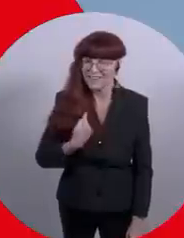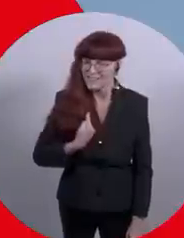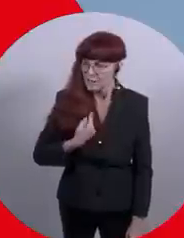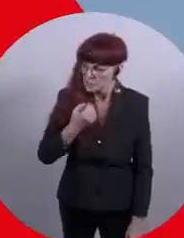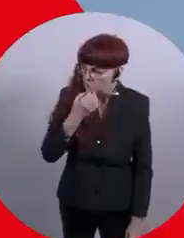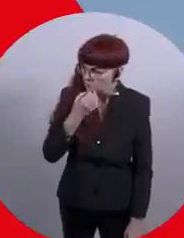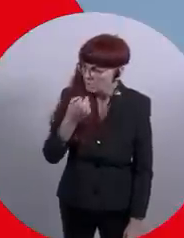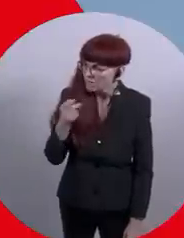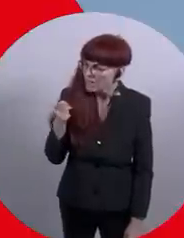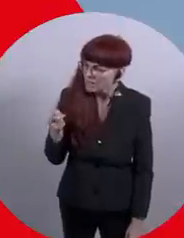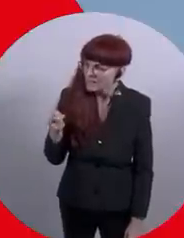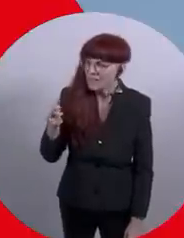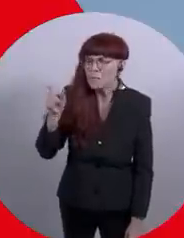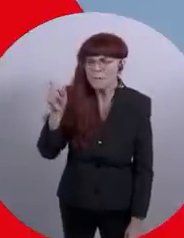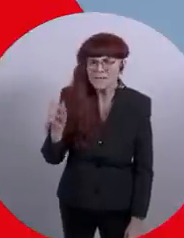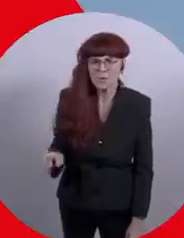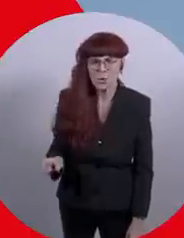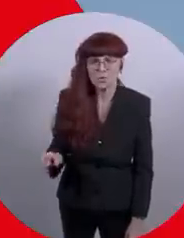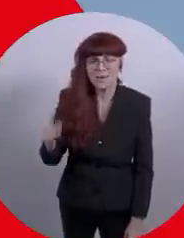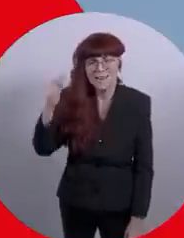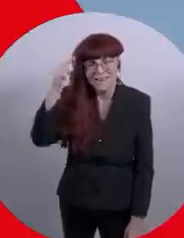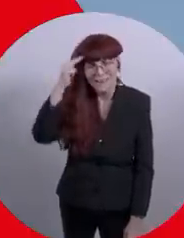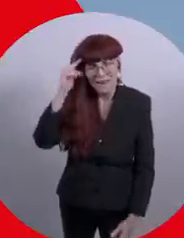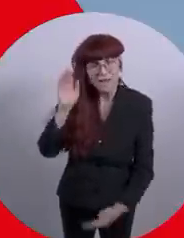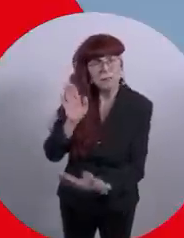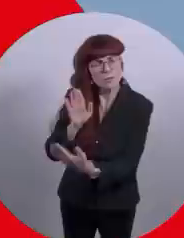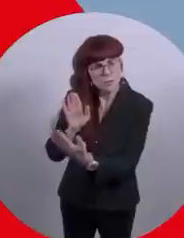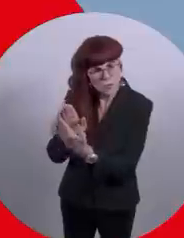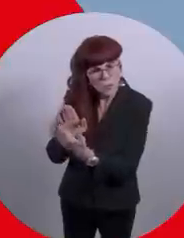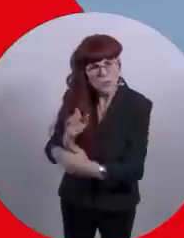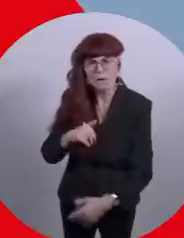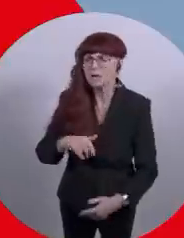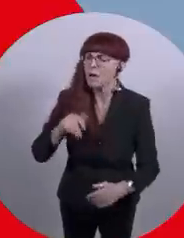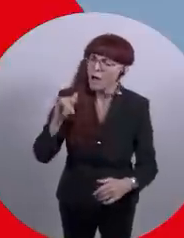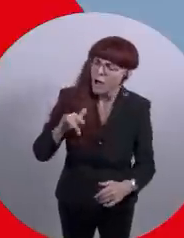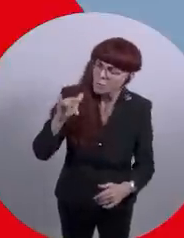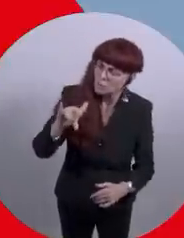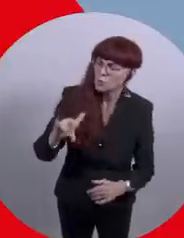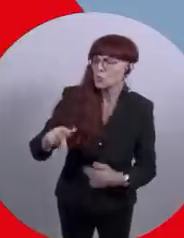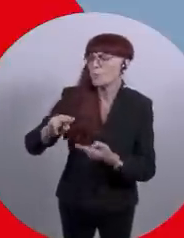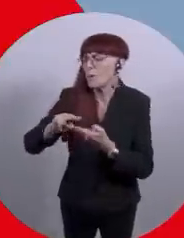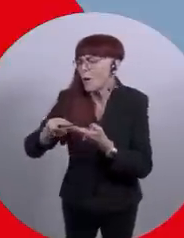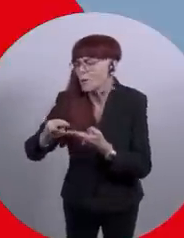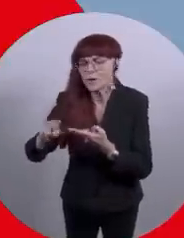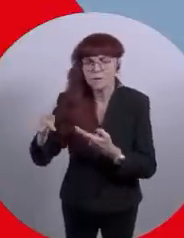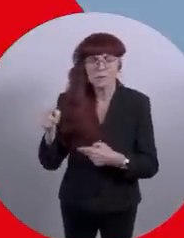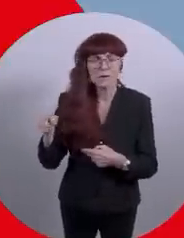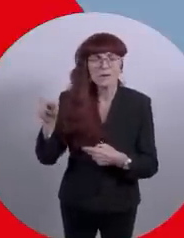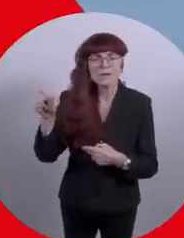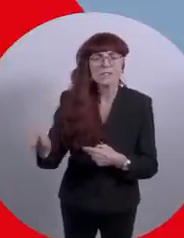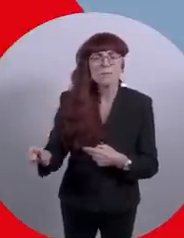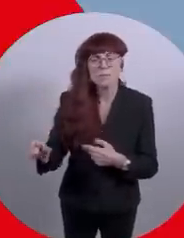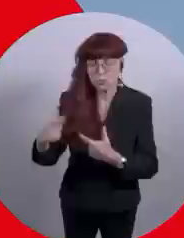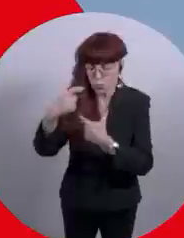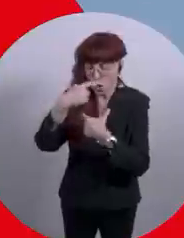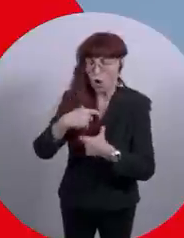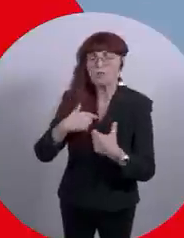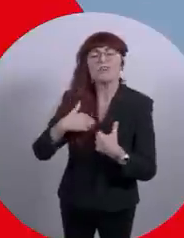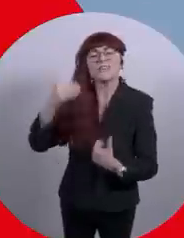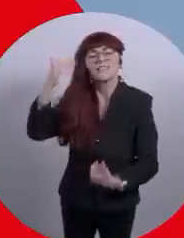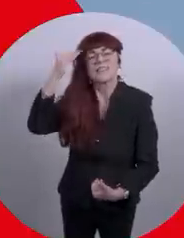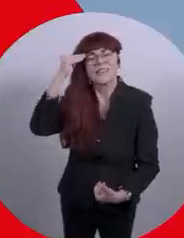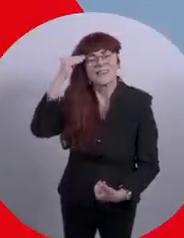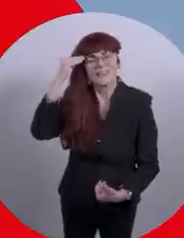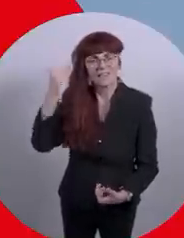denkt sich dieser Mensch den ich persönlich kenne mit den Job und zu Wortwechsel was denkt sie der von mir als